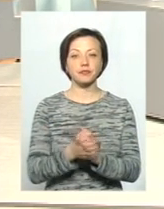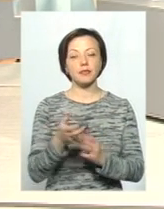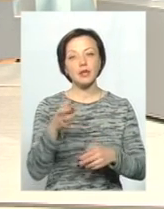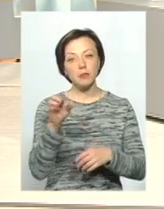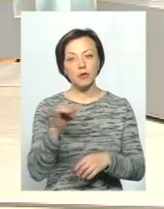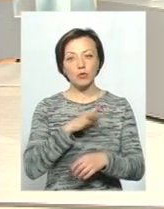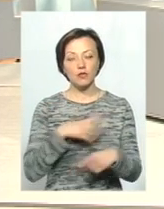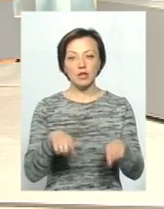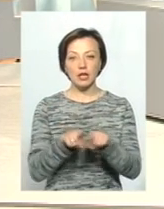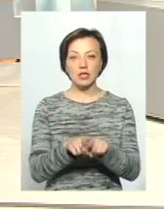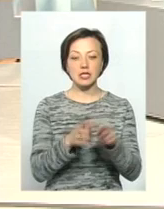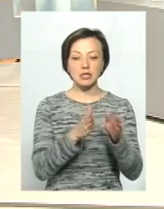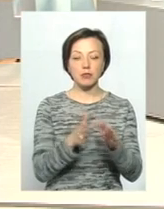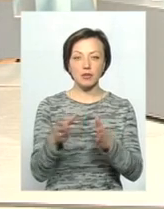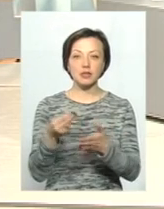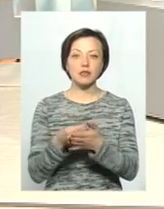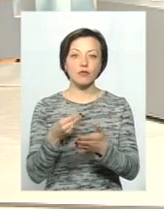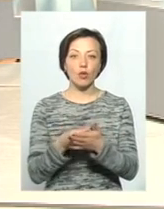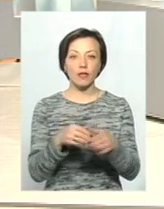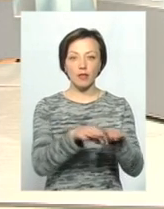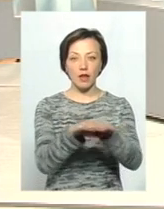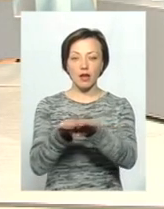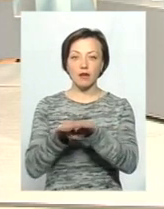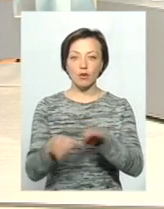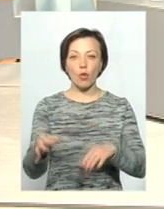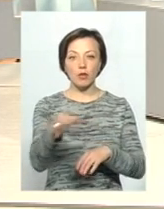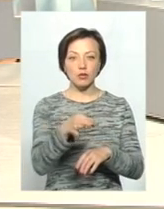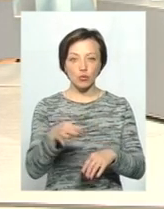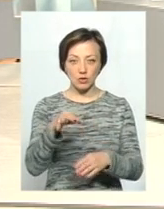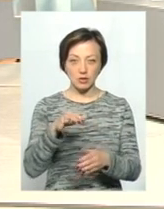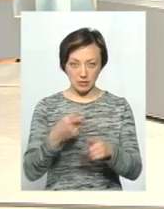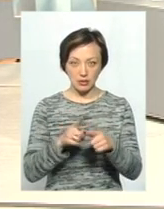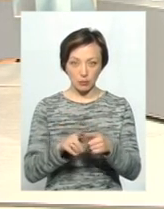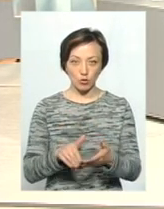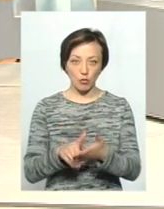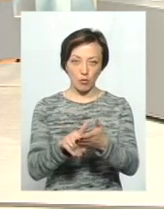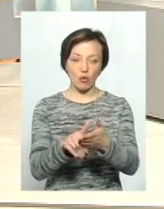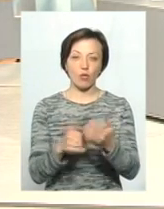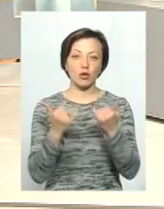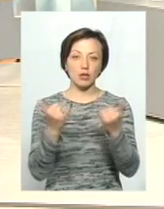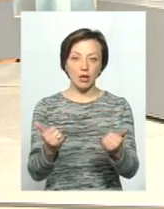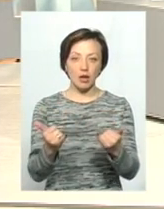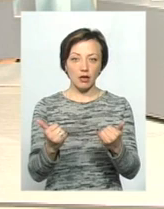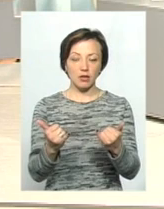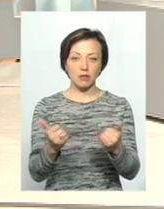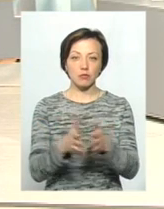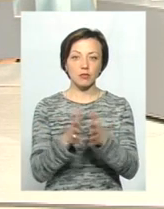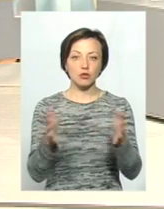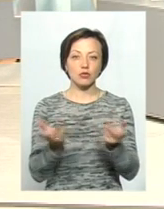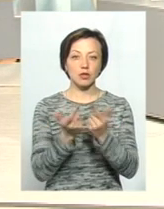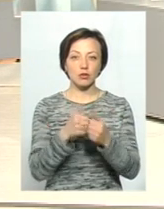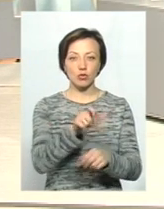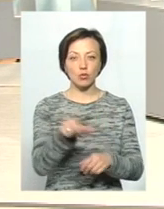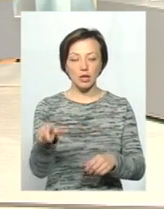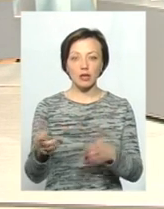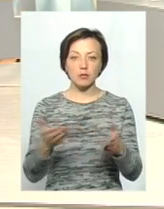був якийсь такий стабілізаційний фонд на рівні обласного центру, це би допомогло для більшої кількості людей,